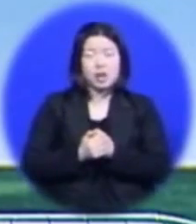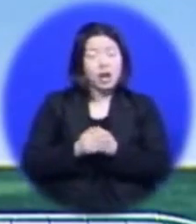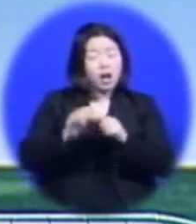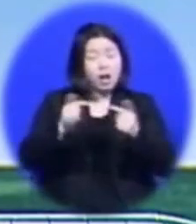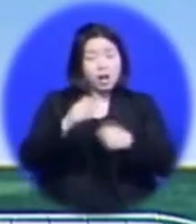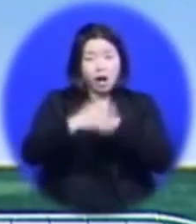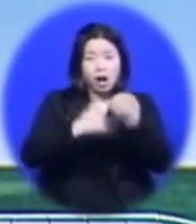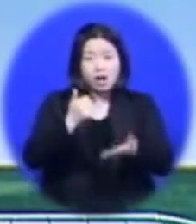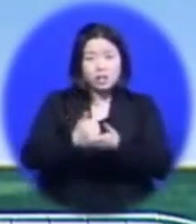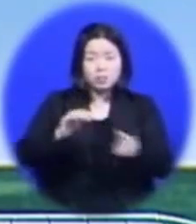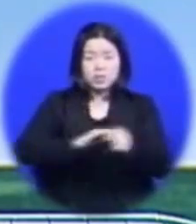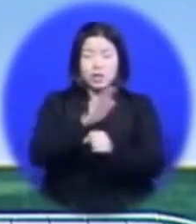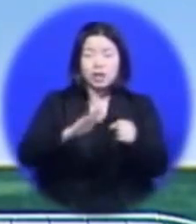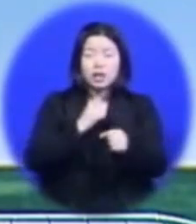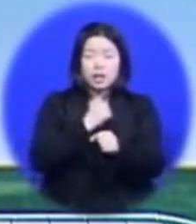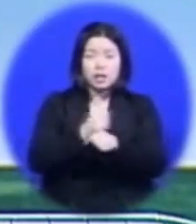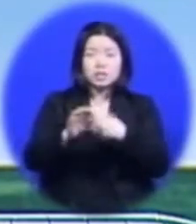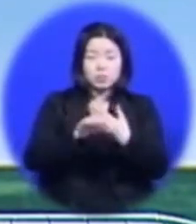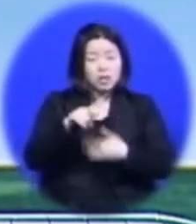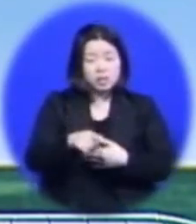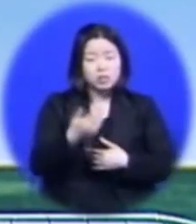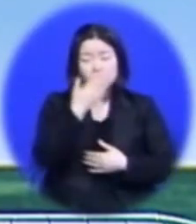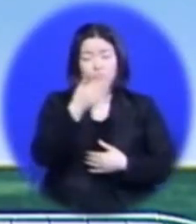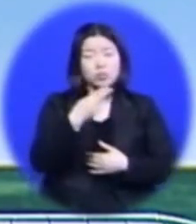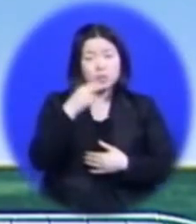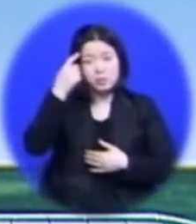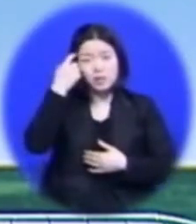아니, 하나님이 사랑하시면 이럴 수가 없잖아요.